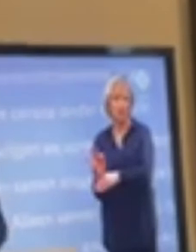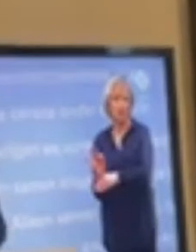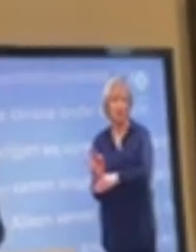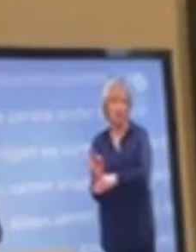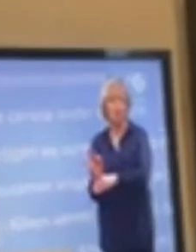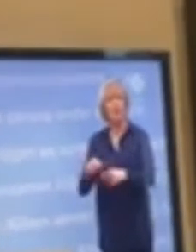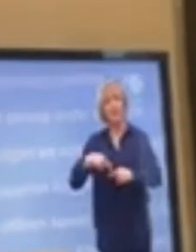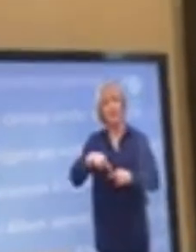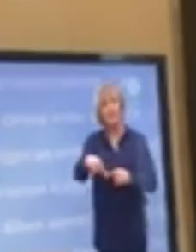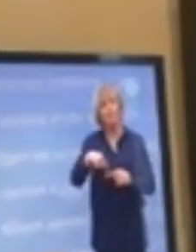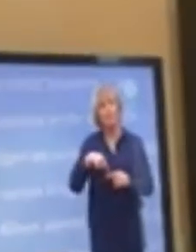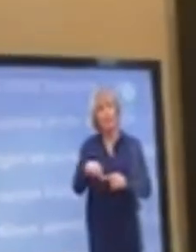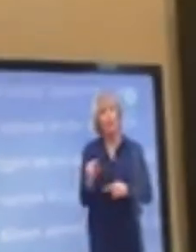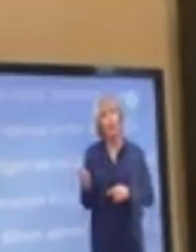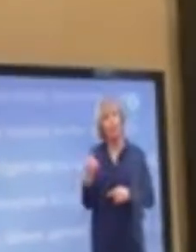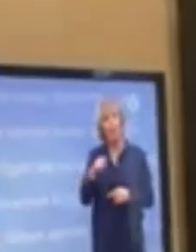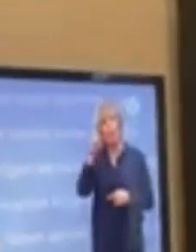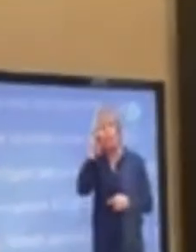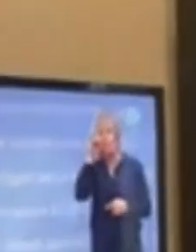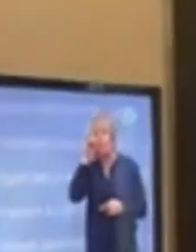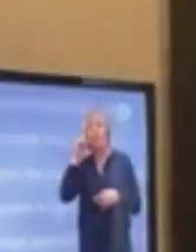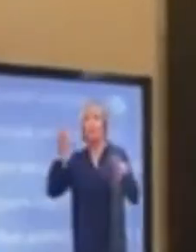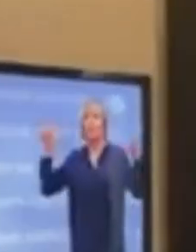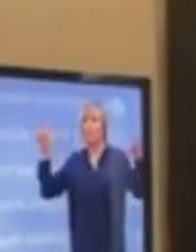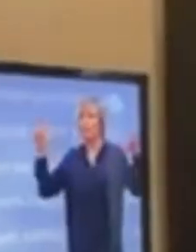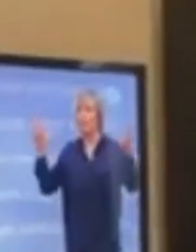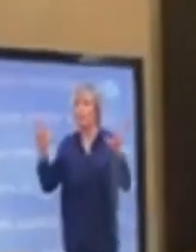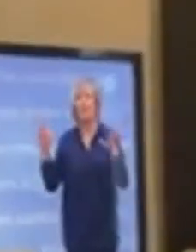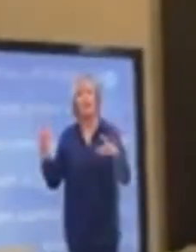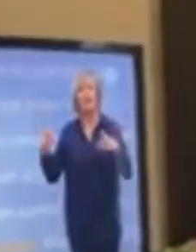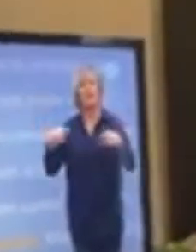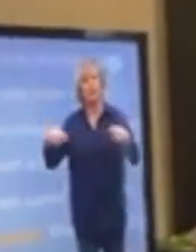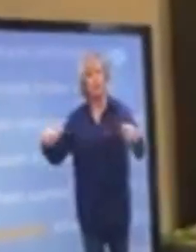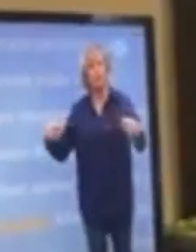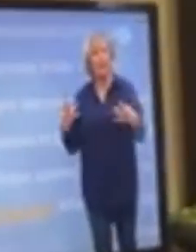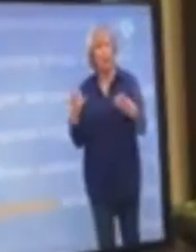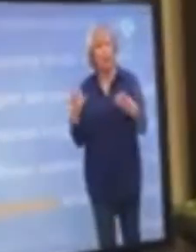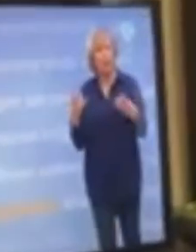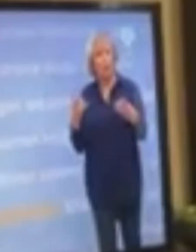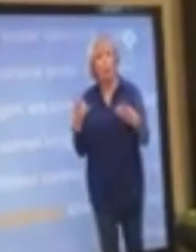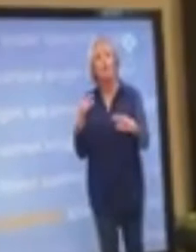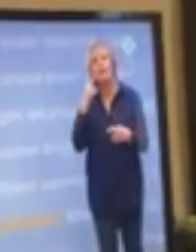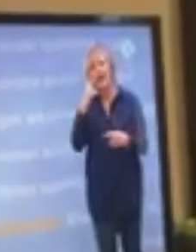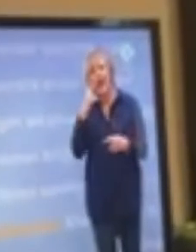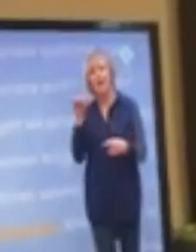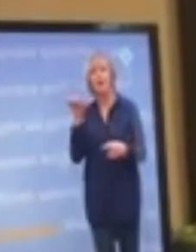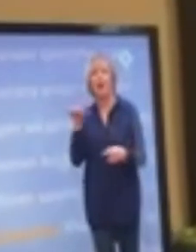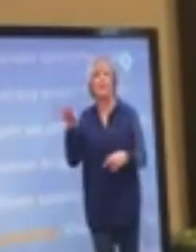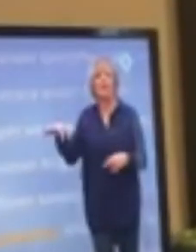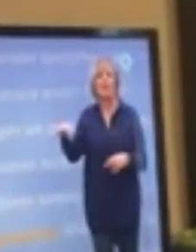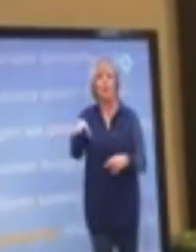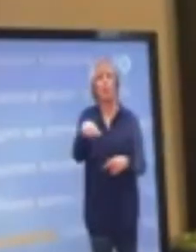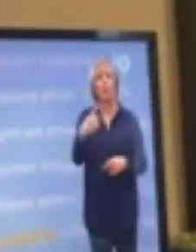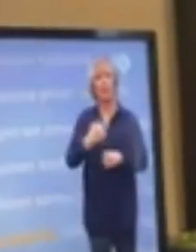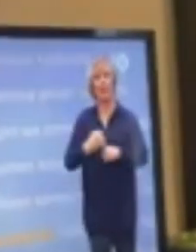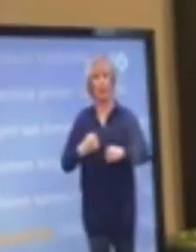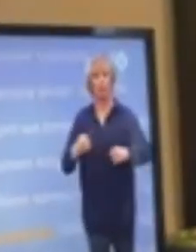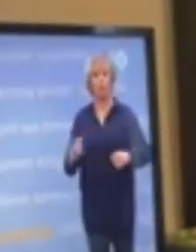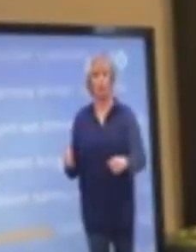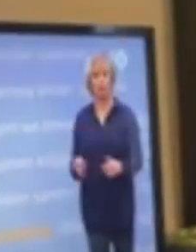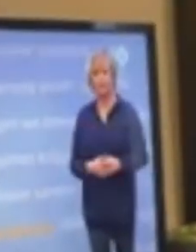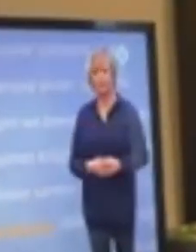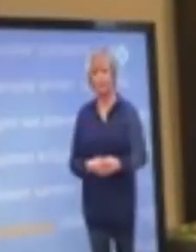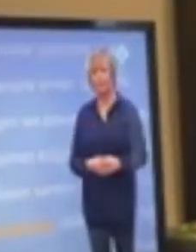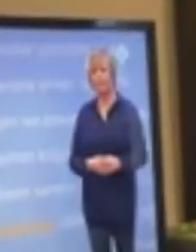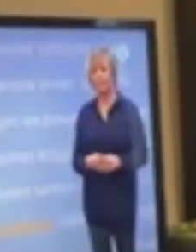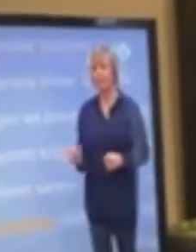ook binnenkort met een plan. Hoe ziet dan die afschaling eruit? Dan wil ik ook kijken hoe je andere sectoren weer wat ruimte kunt geven. Ja, want u bent dus niet bang dat u